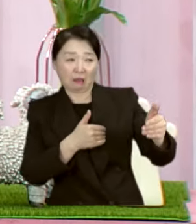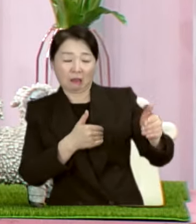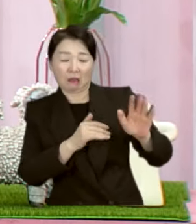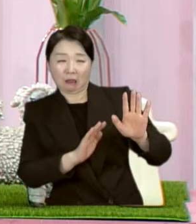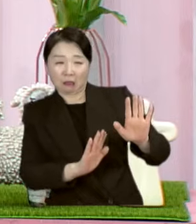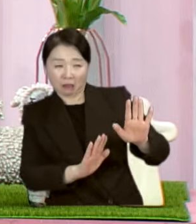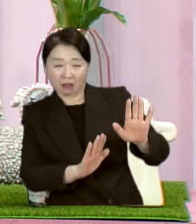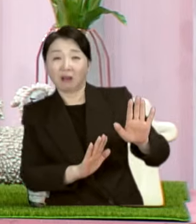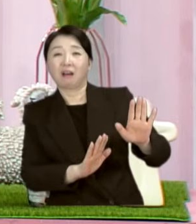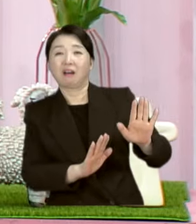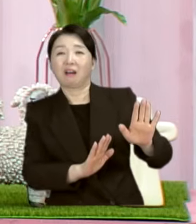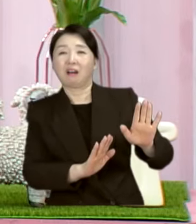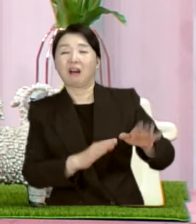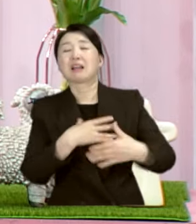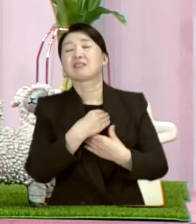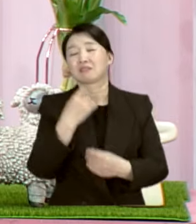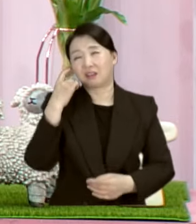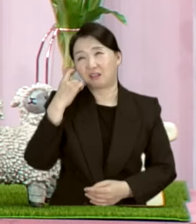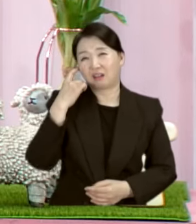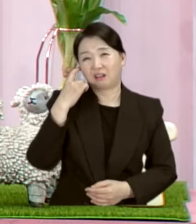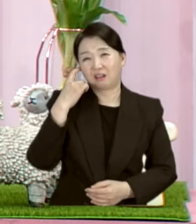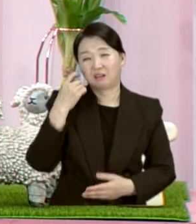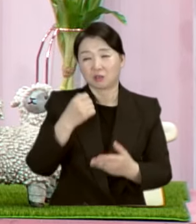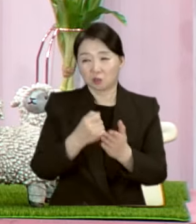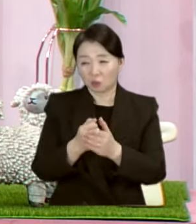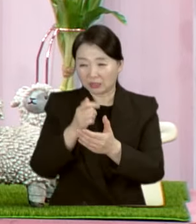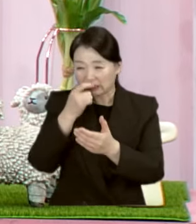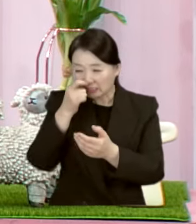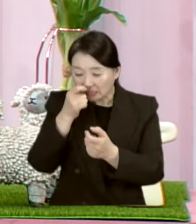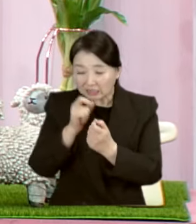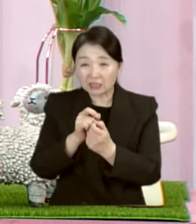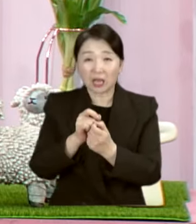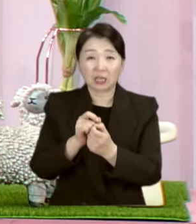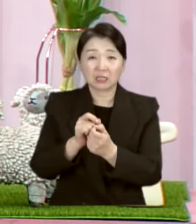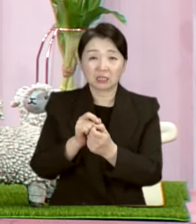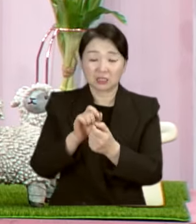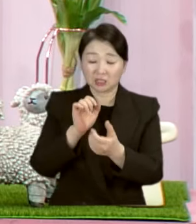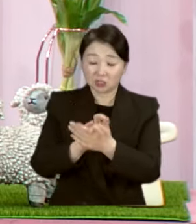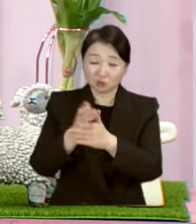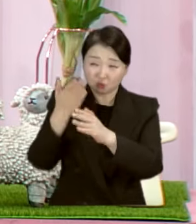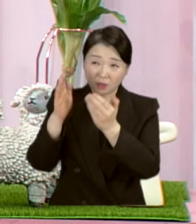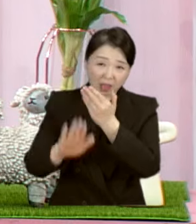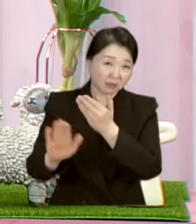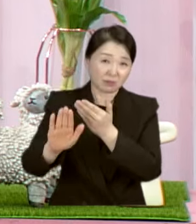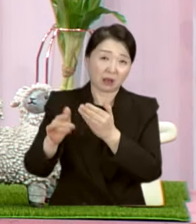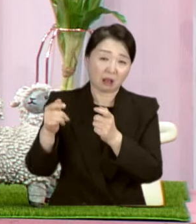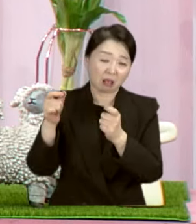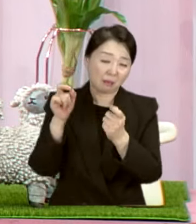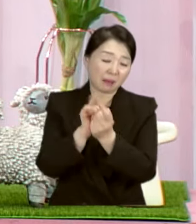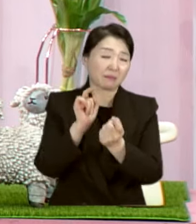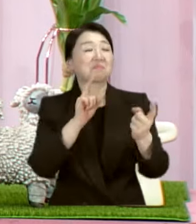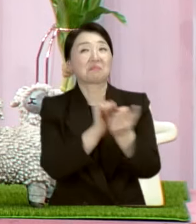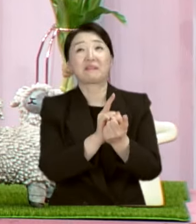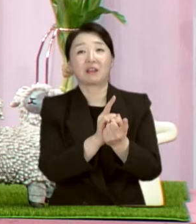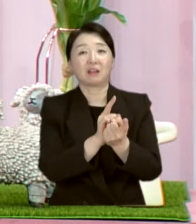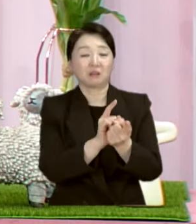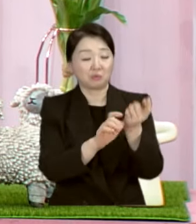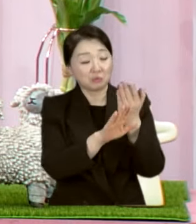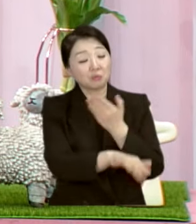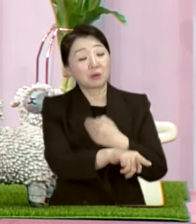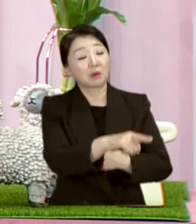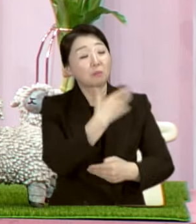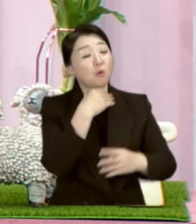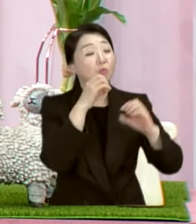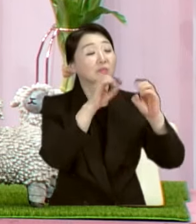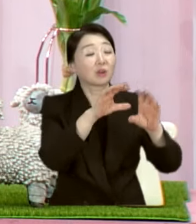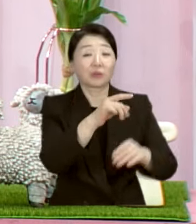두는 게 좀 안전하다고 생각했는지 정말 저랑 친한 친구 후배들 아니면은 저랑 이렇게 가까이 하지 않았는데 제가 그